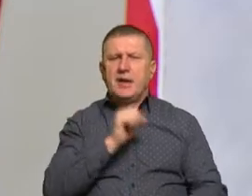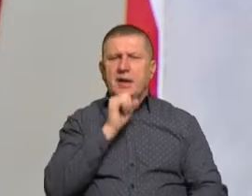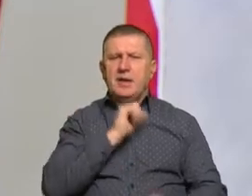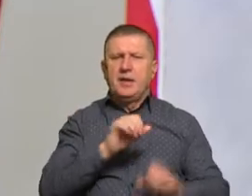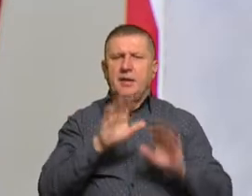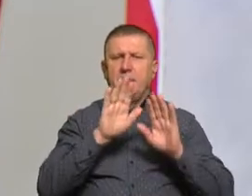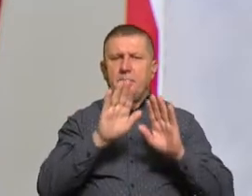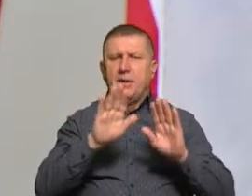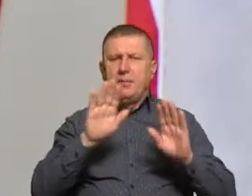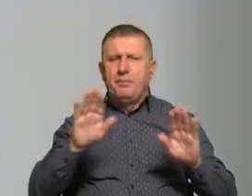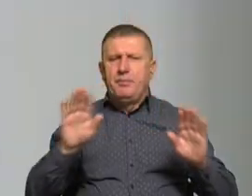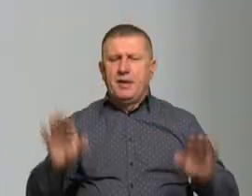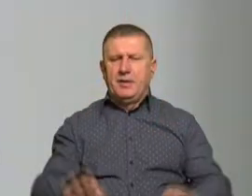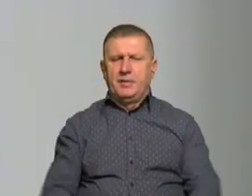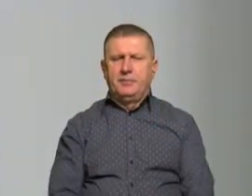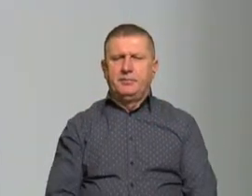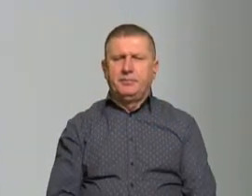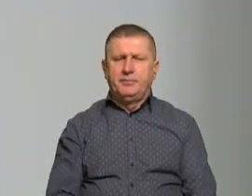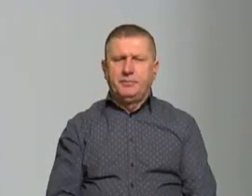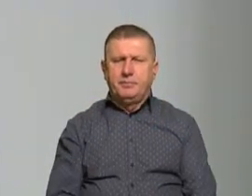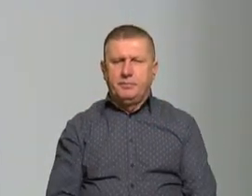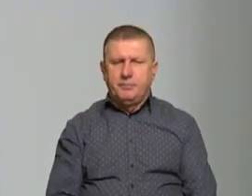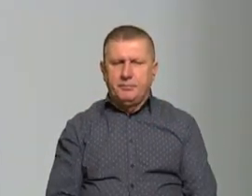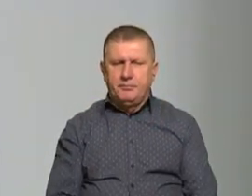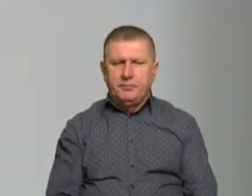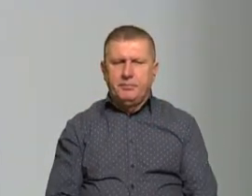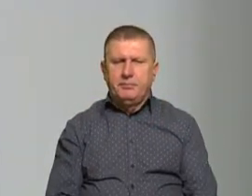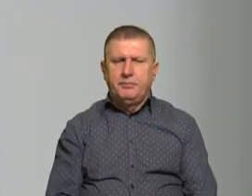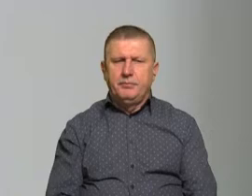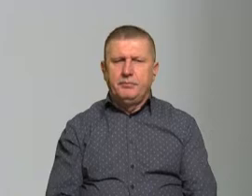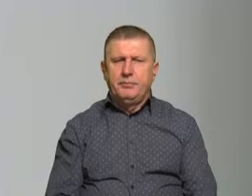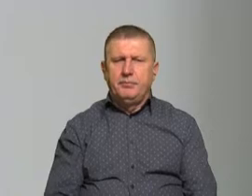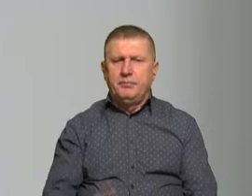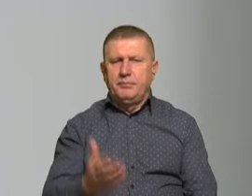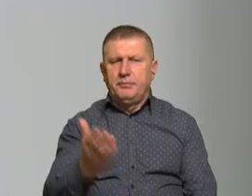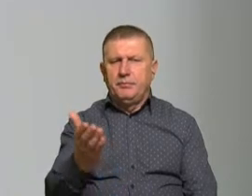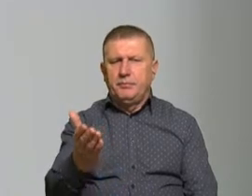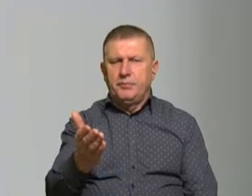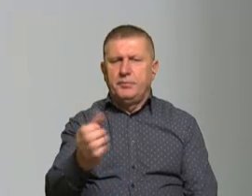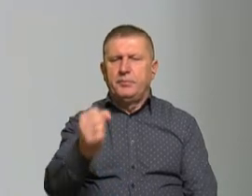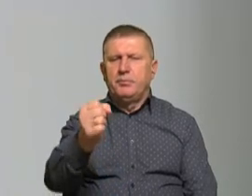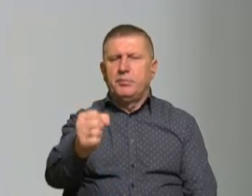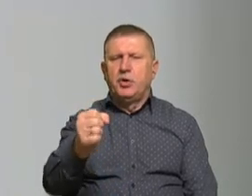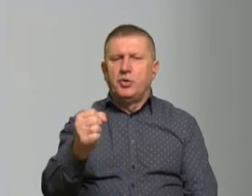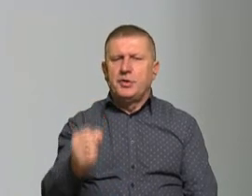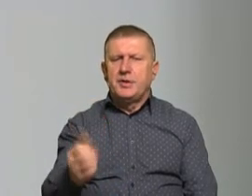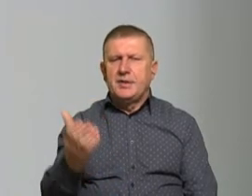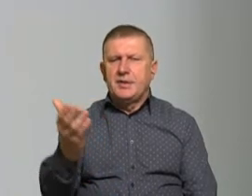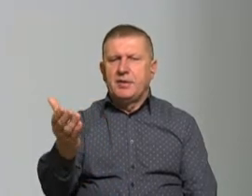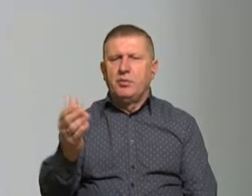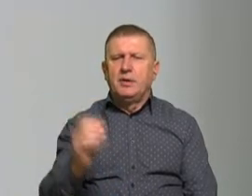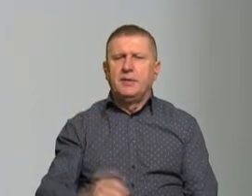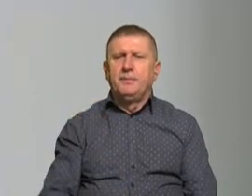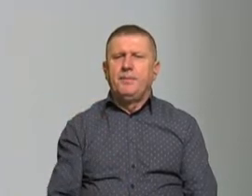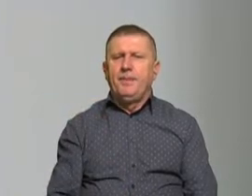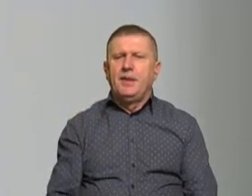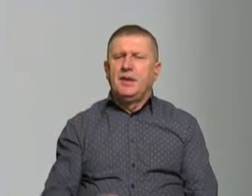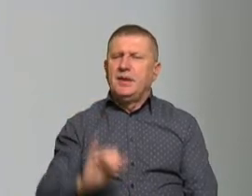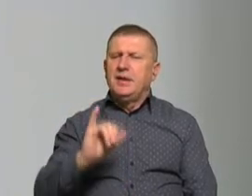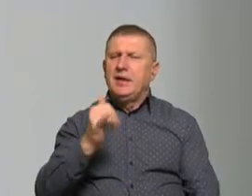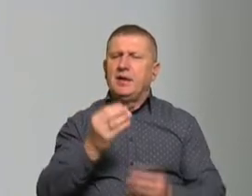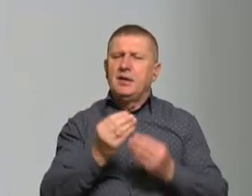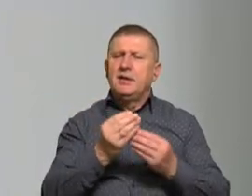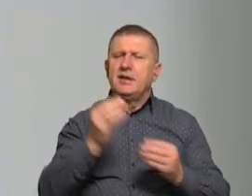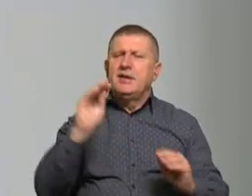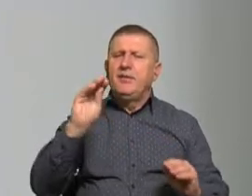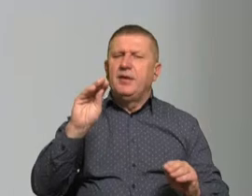za bardzo niewielkie pieniądze. 90 sekund minęło, dziękuję za odpowiedź. Pana posła poproszę teraz o odpowiedź na pytanie, jak zwiększyć